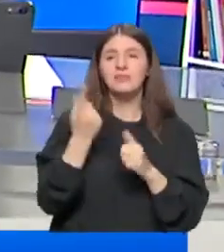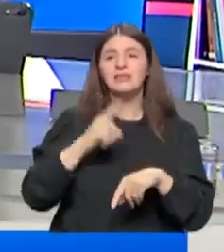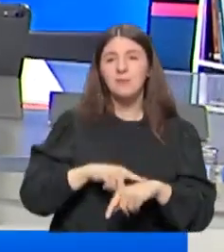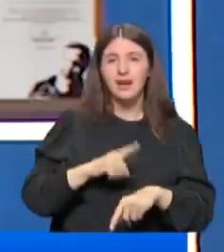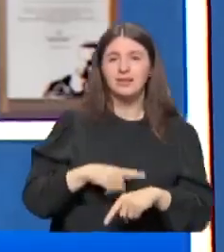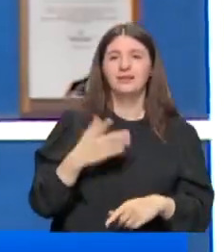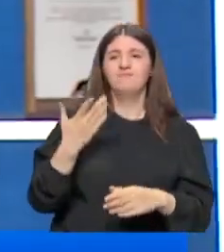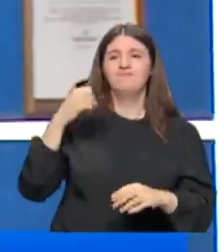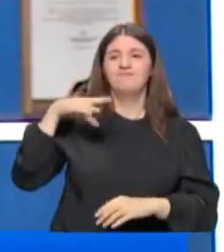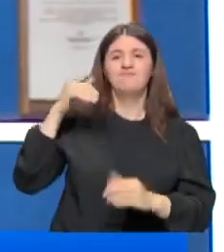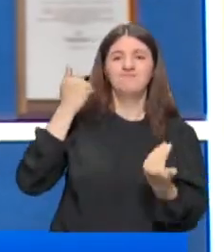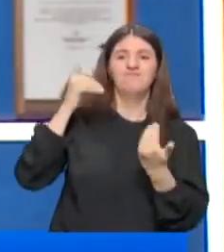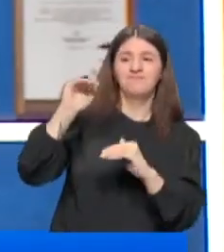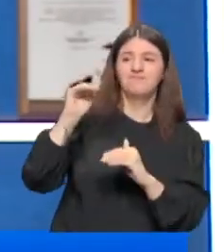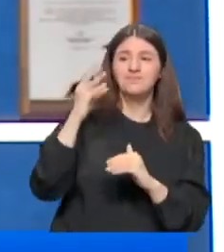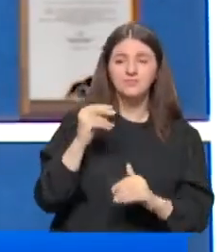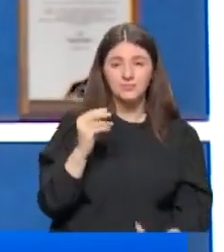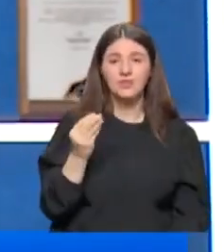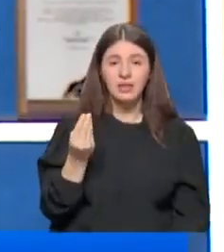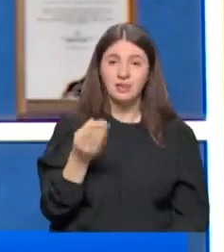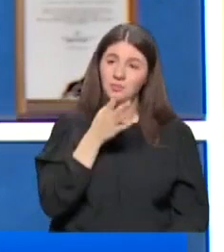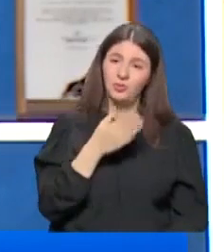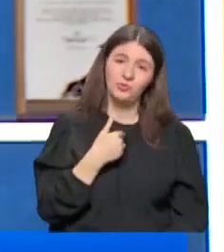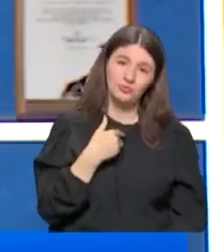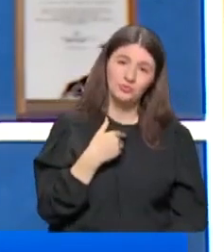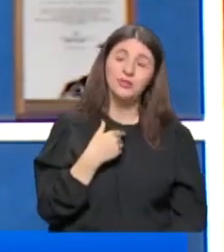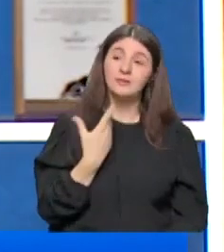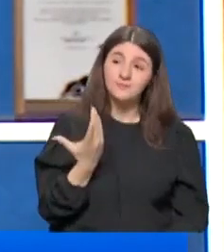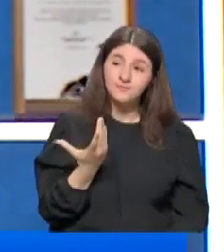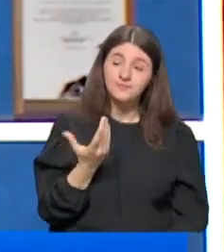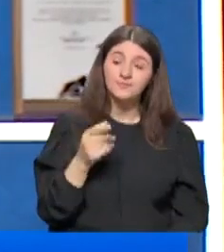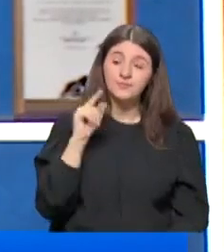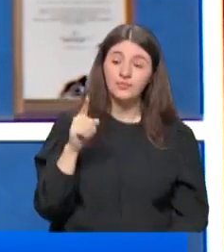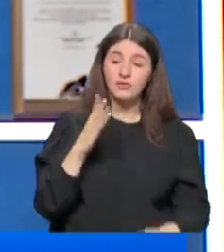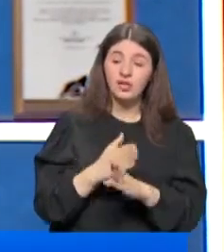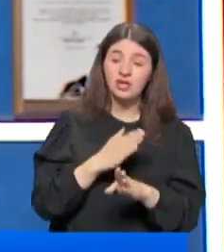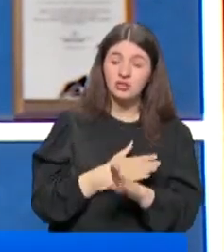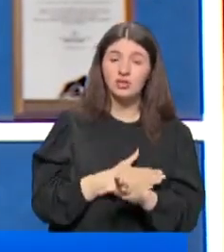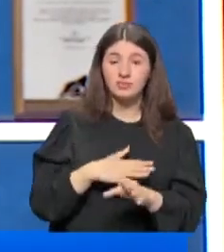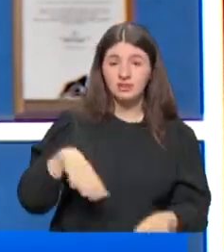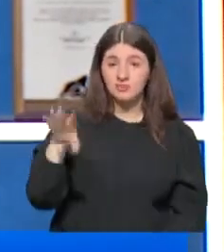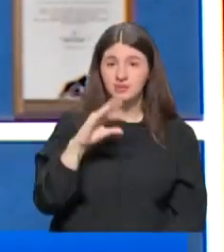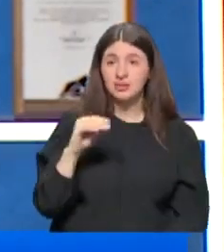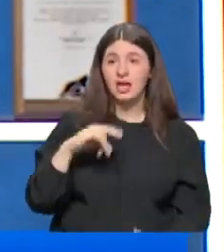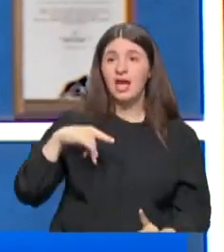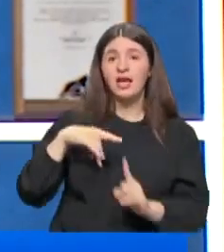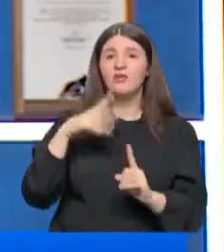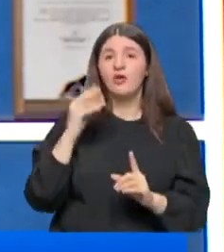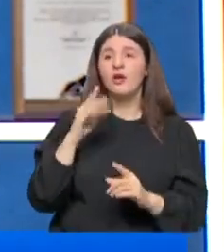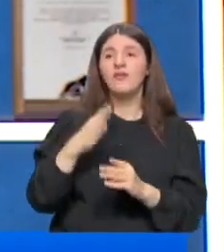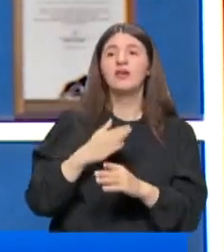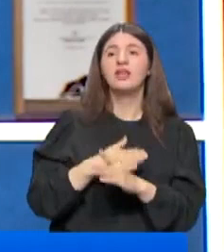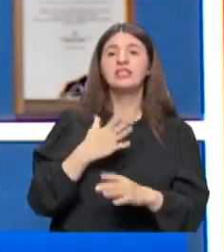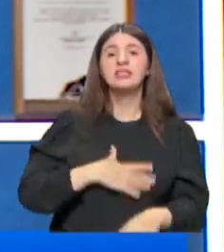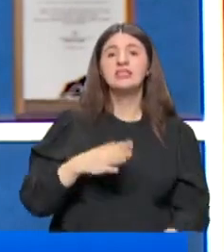dönem AK Parti'ye destek vermiş olduklarını da biliyoruz. Ve o vatandaşlarımızın hedeflediği, o